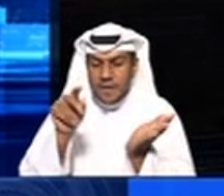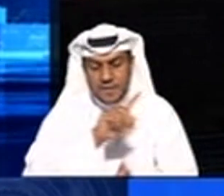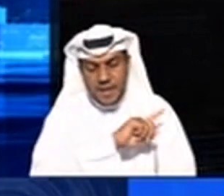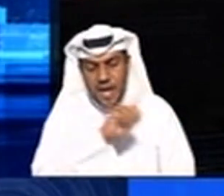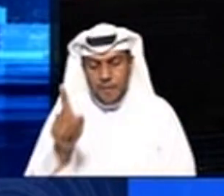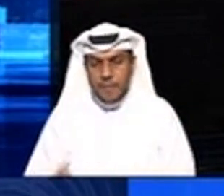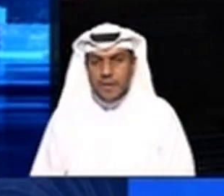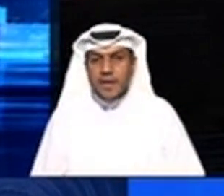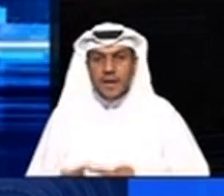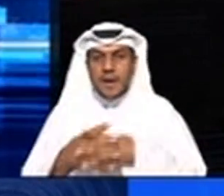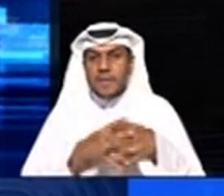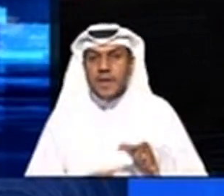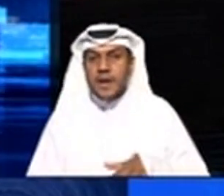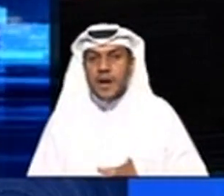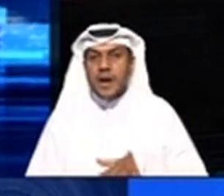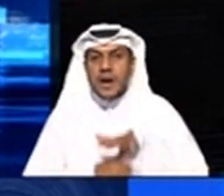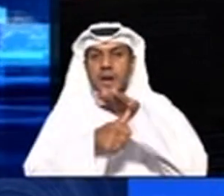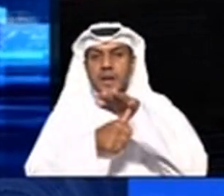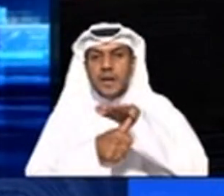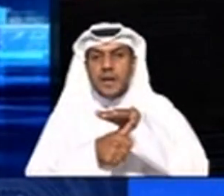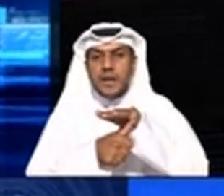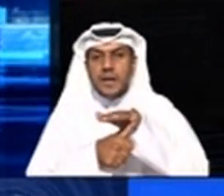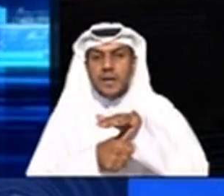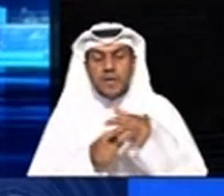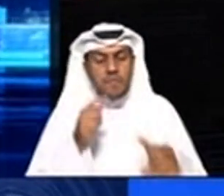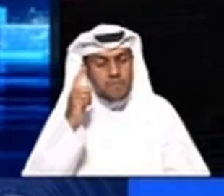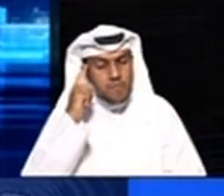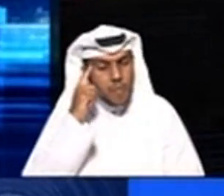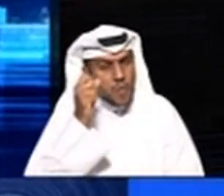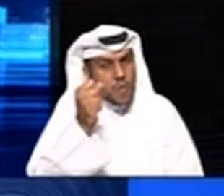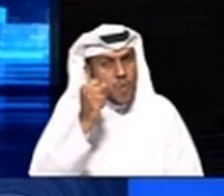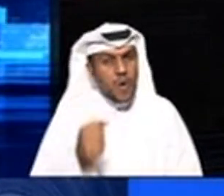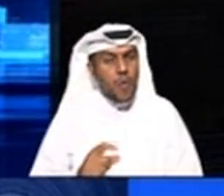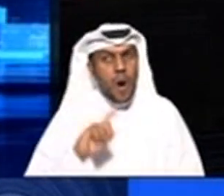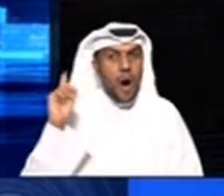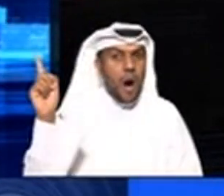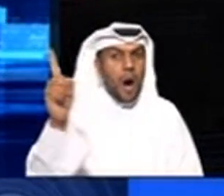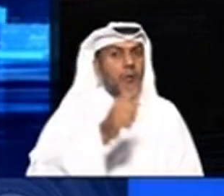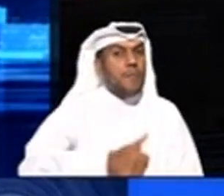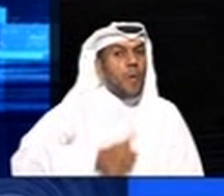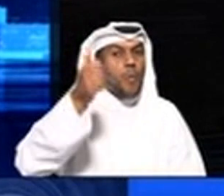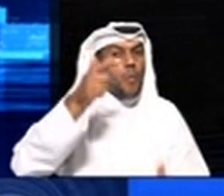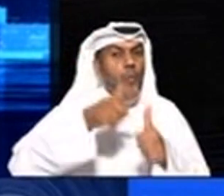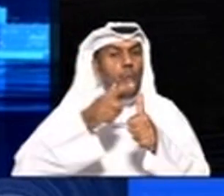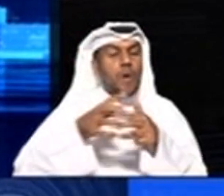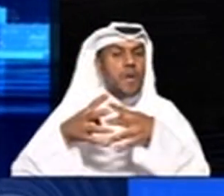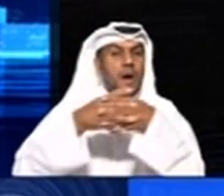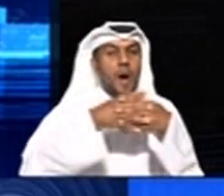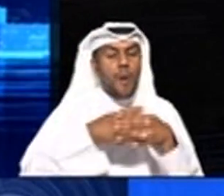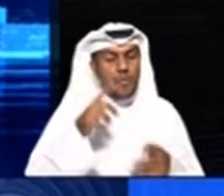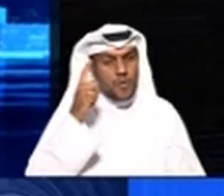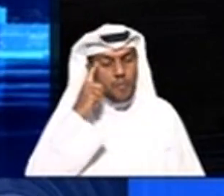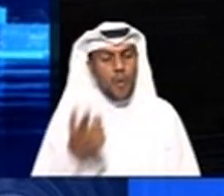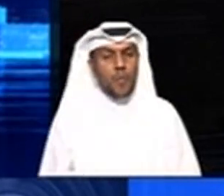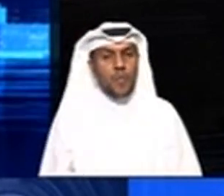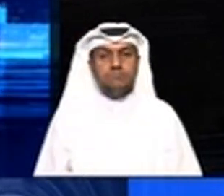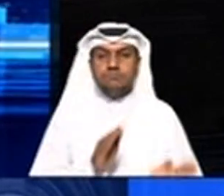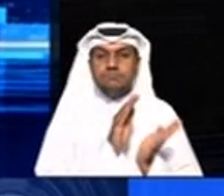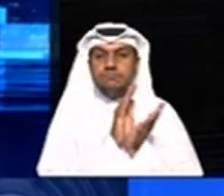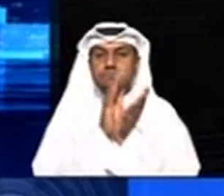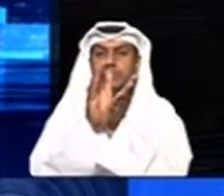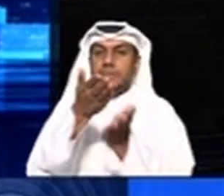الأمريكي ومن قبل أكبر وأعظم دولة في العالم. هذا الوسام كما يعني ذكرت في